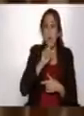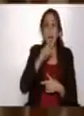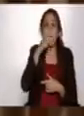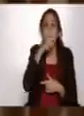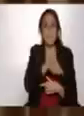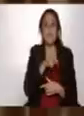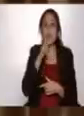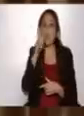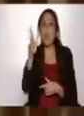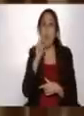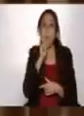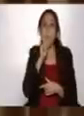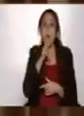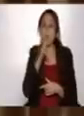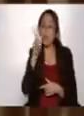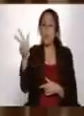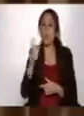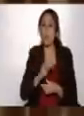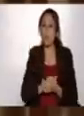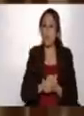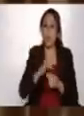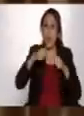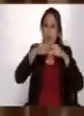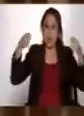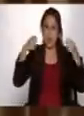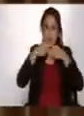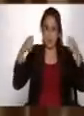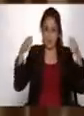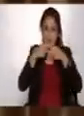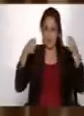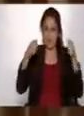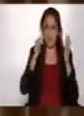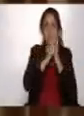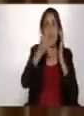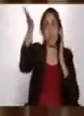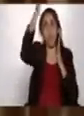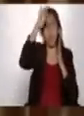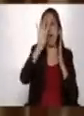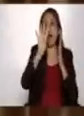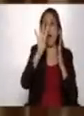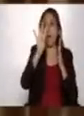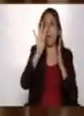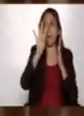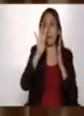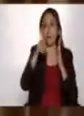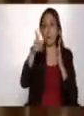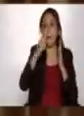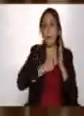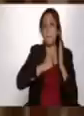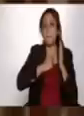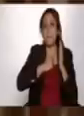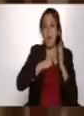وهتقول لامها. قام طلع جاب الاستك من فوق من الشقه بتاعت اللي في الرابع. أستك ده كان عندنا، أستك اللي بتربط